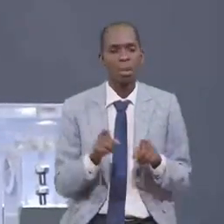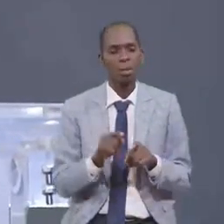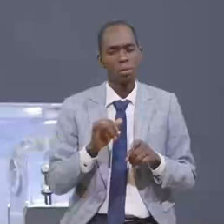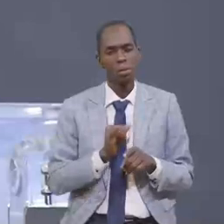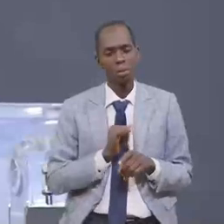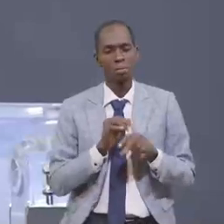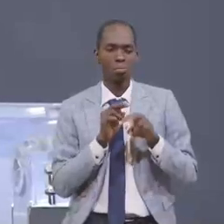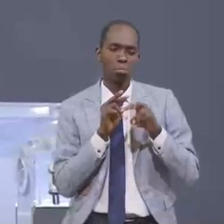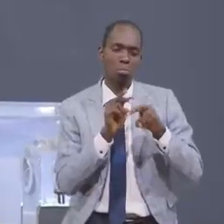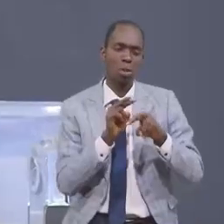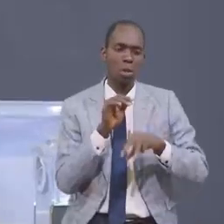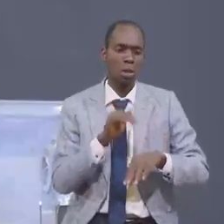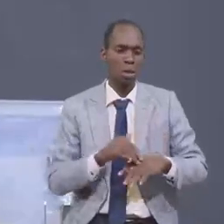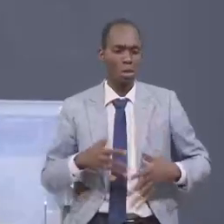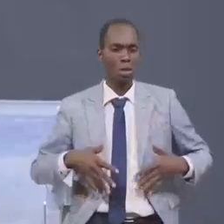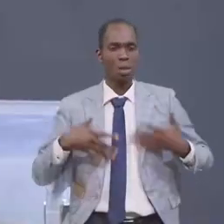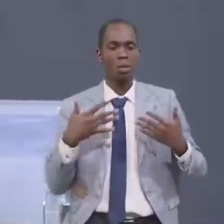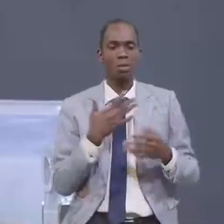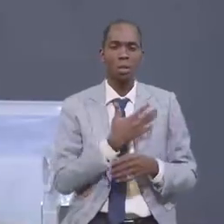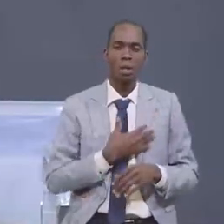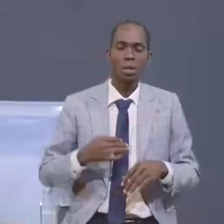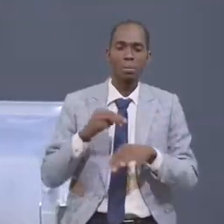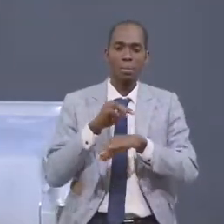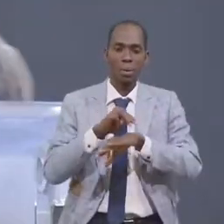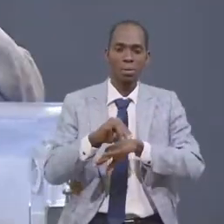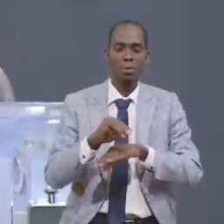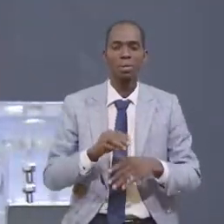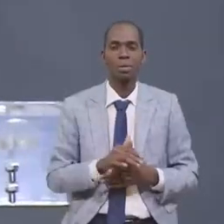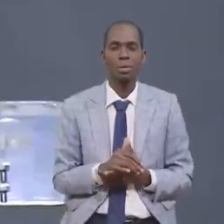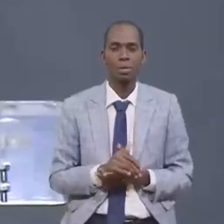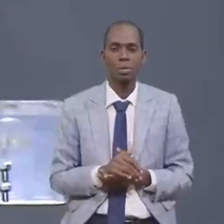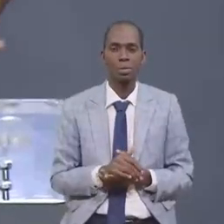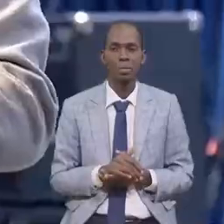Quand je considère la vie aussi bien que le ministère,